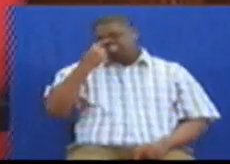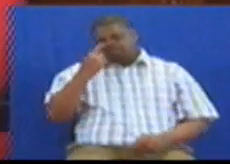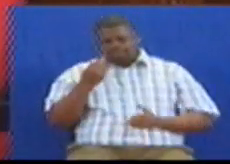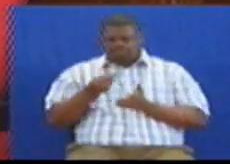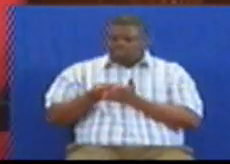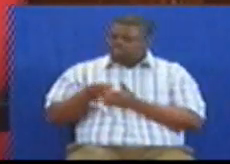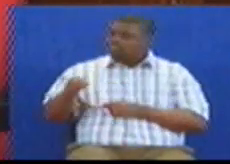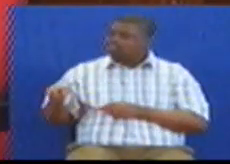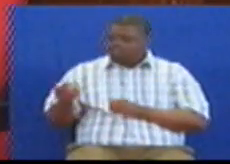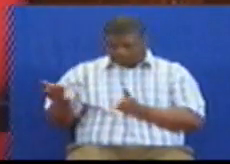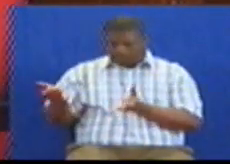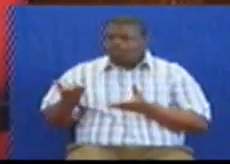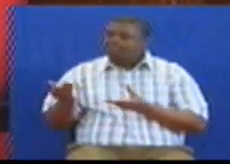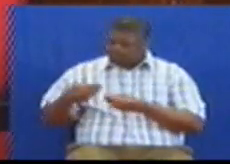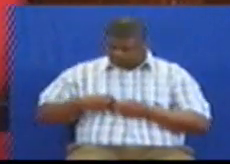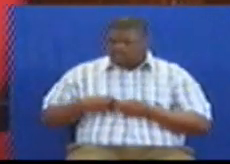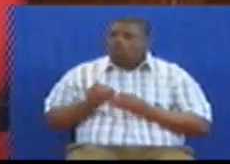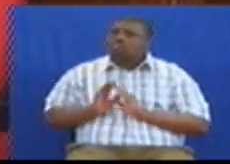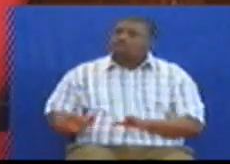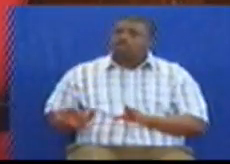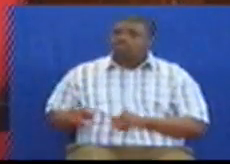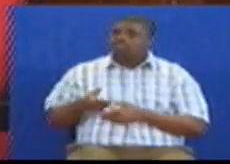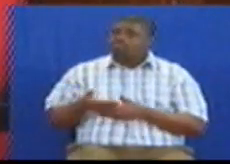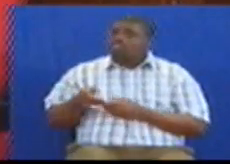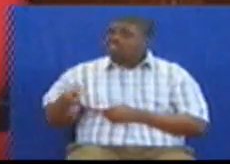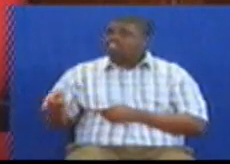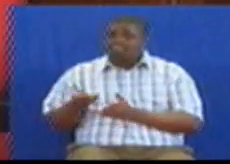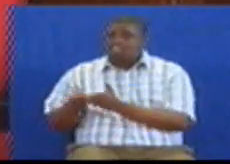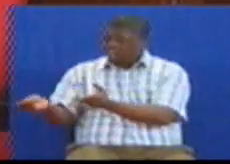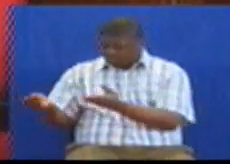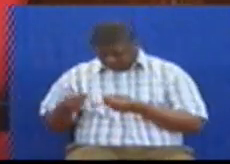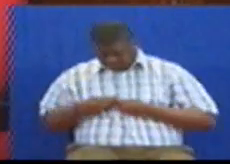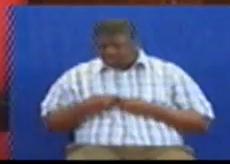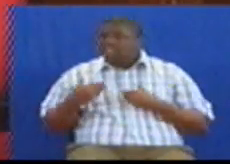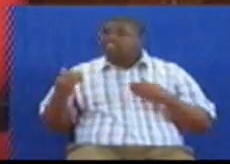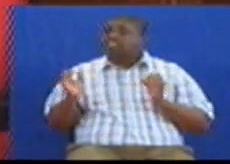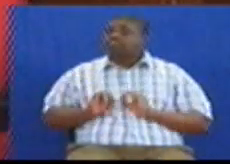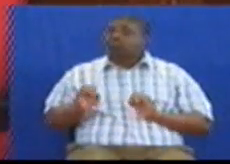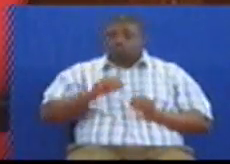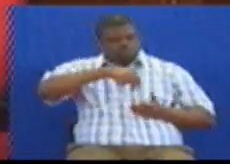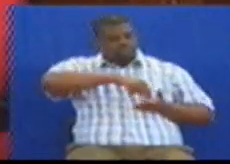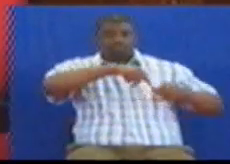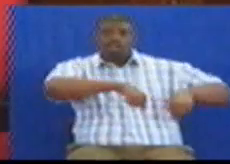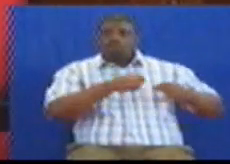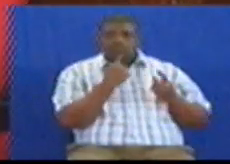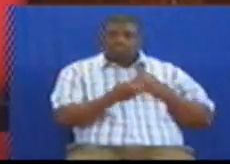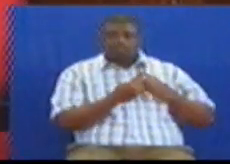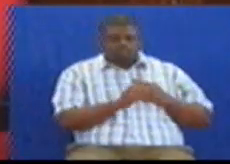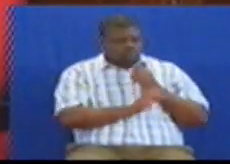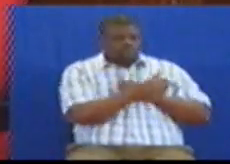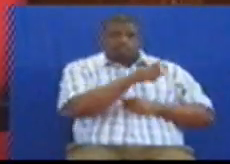imenifikia. Vinginevyo hii fedha isingeweza kufika na nisingeweza kusimama hapa kusema kwa niaba ya watu wa